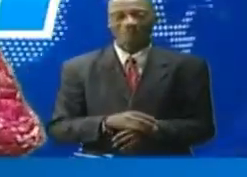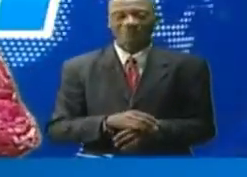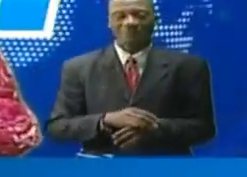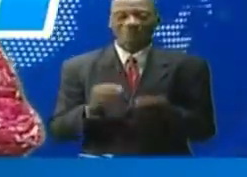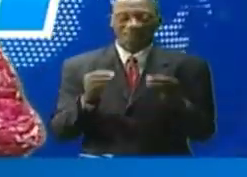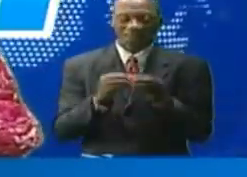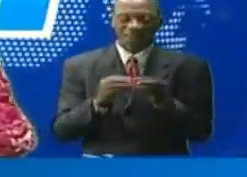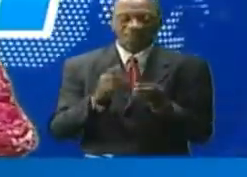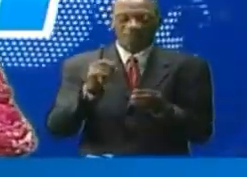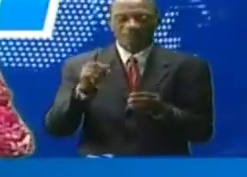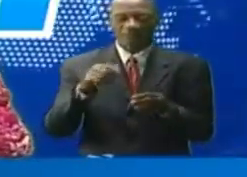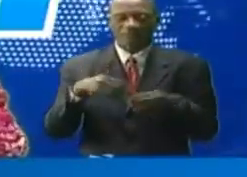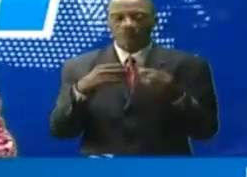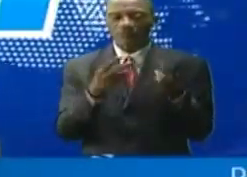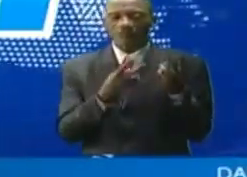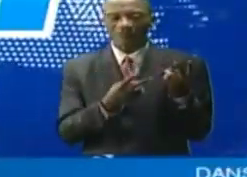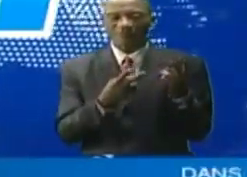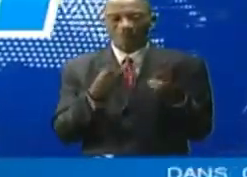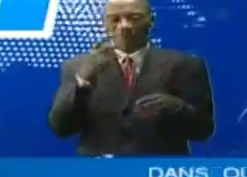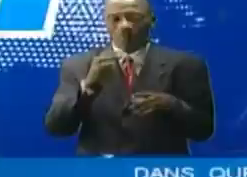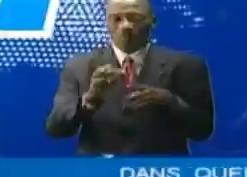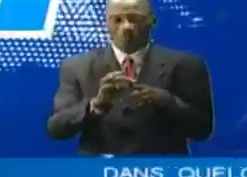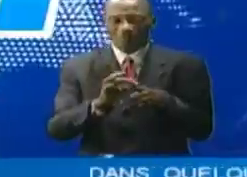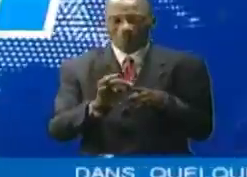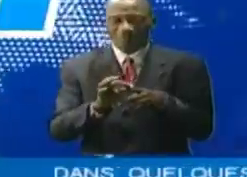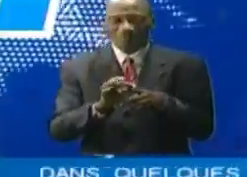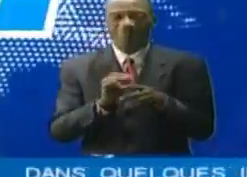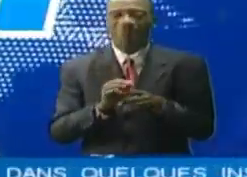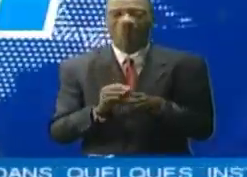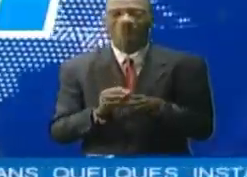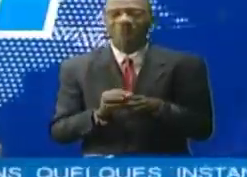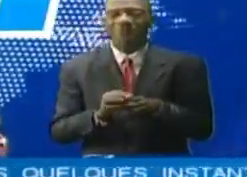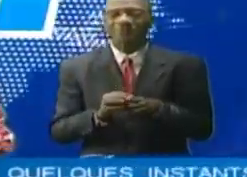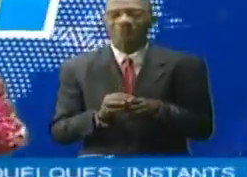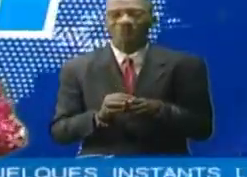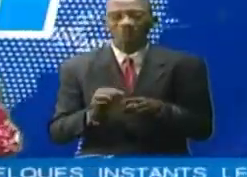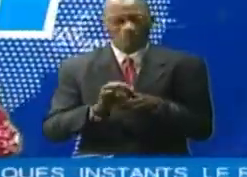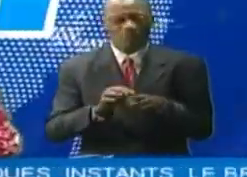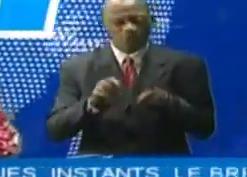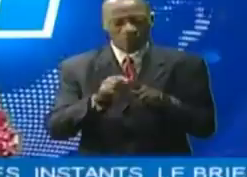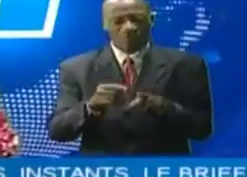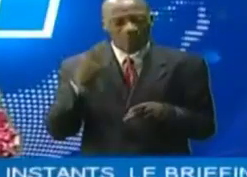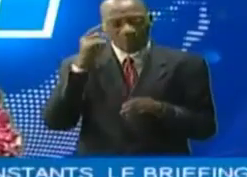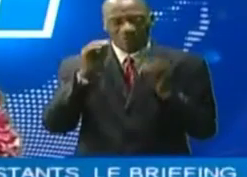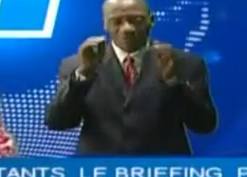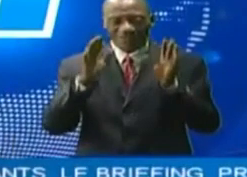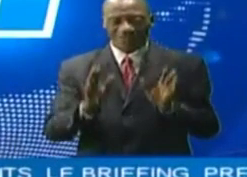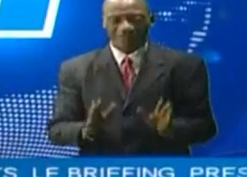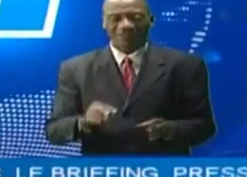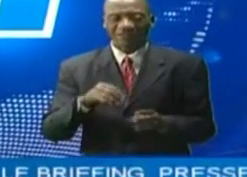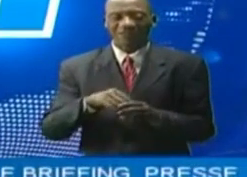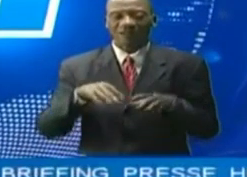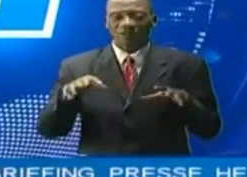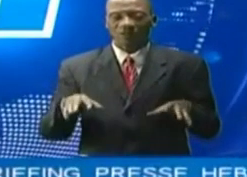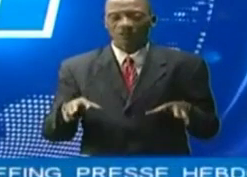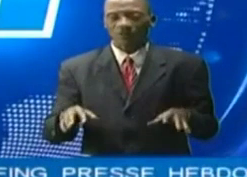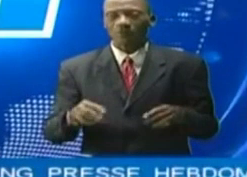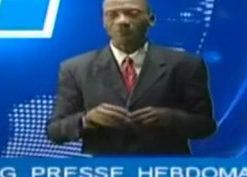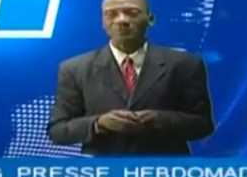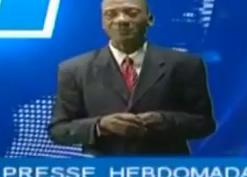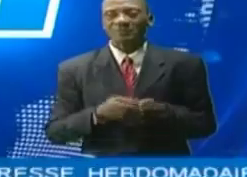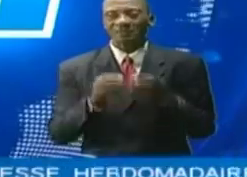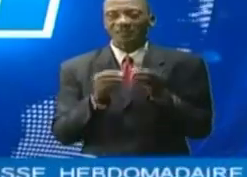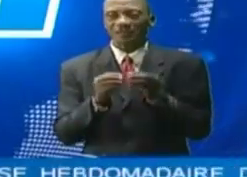validation du programme de formation initiale des enseignants en RDC. Un atelier organisé par le ministère